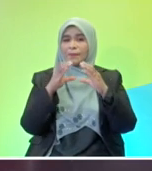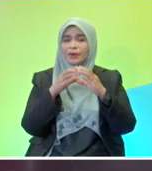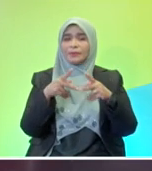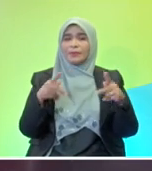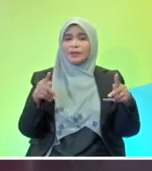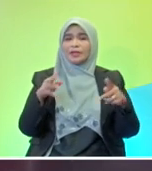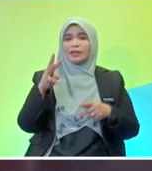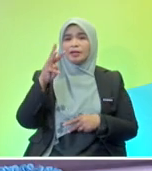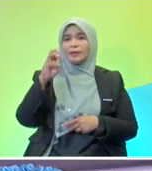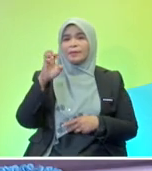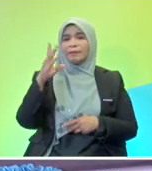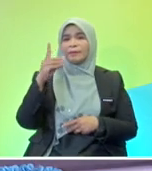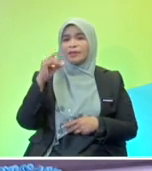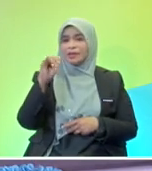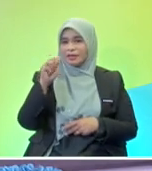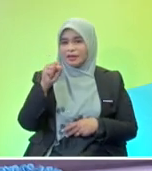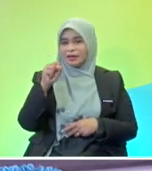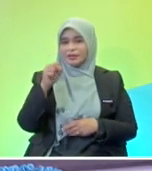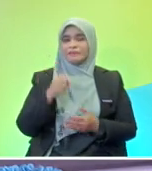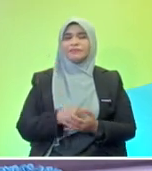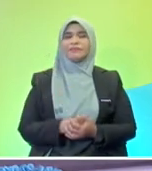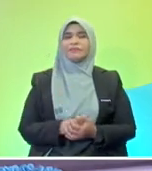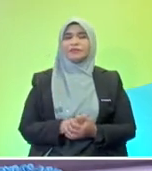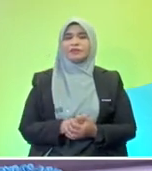media dalam teknik assemblage tadi.